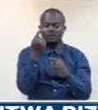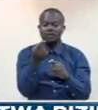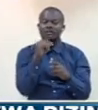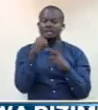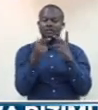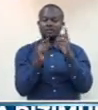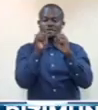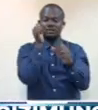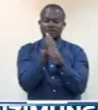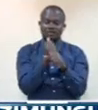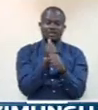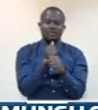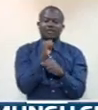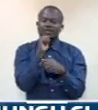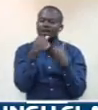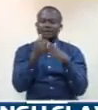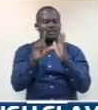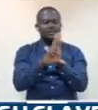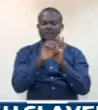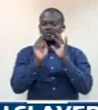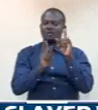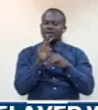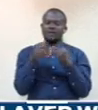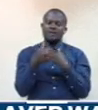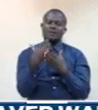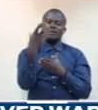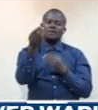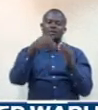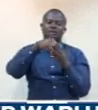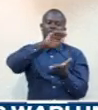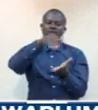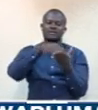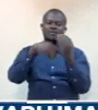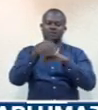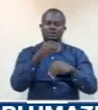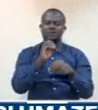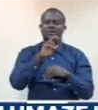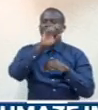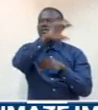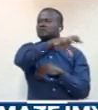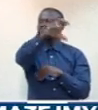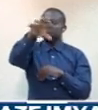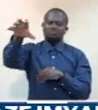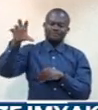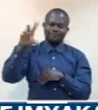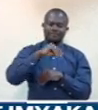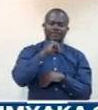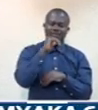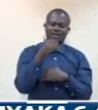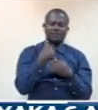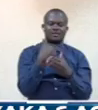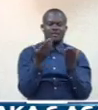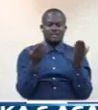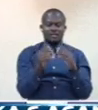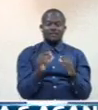gukora ntabwo ari itegeko ngo abantu bajye mu masantre y'ubucuruzi bajye muri za gare bajye hehe ntangende bafite nta